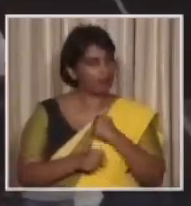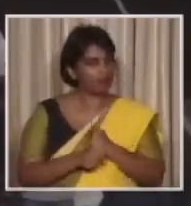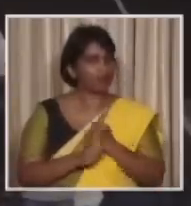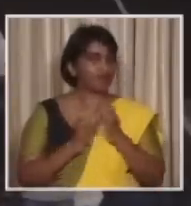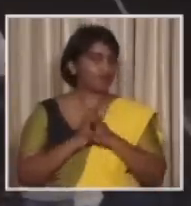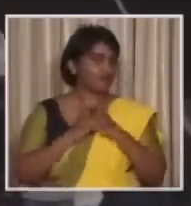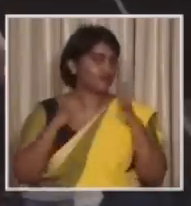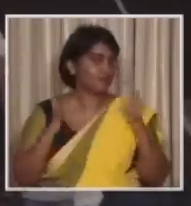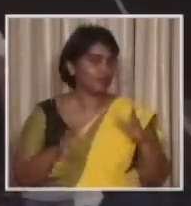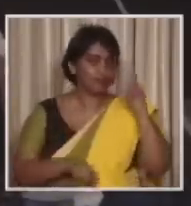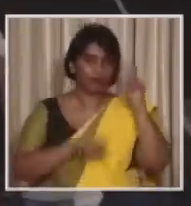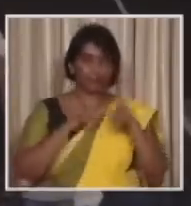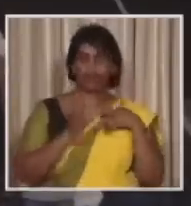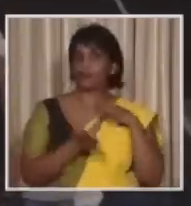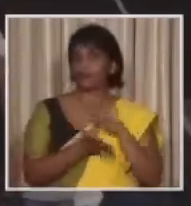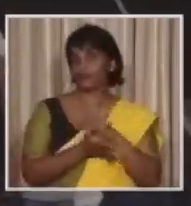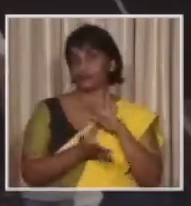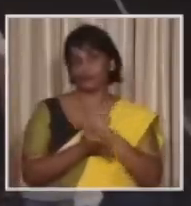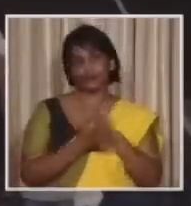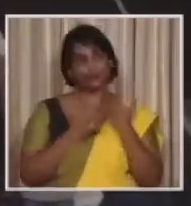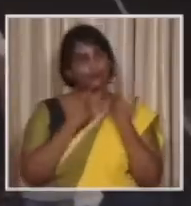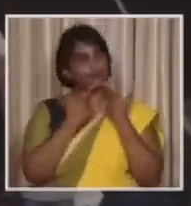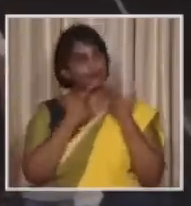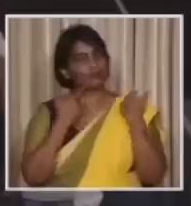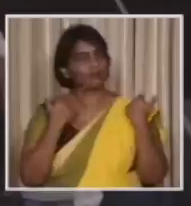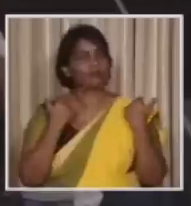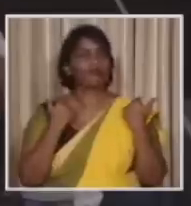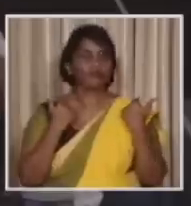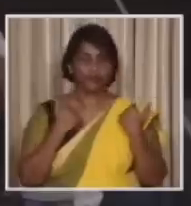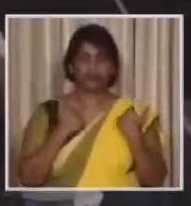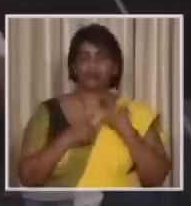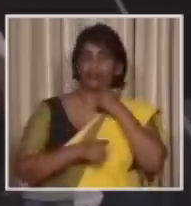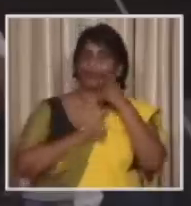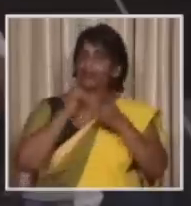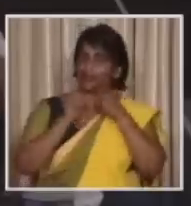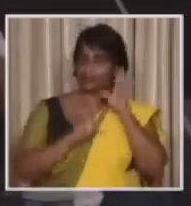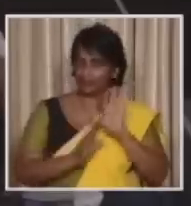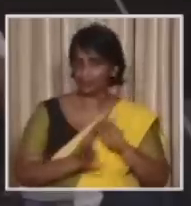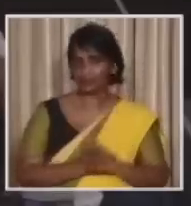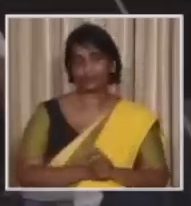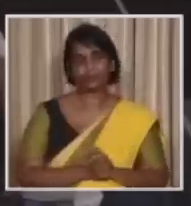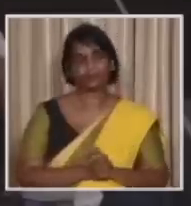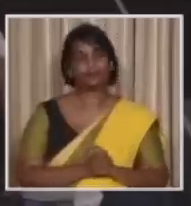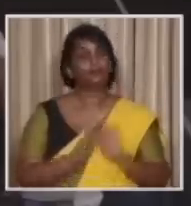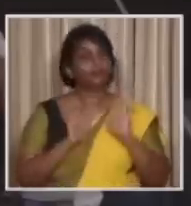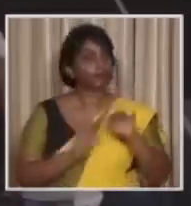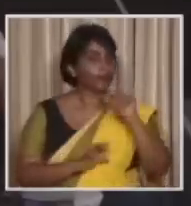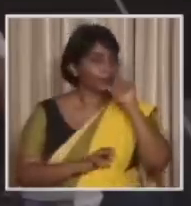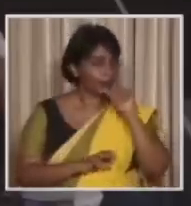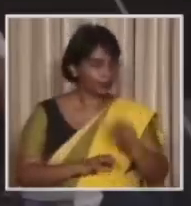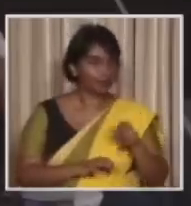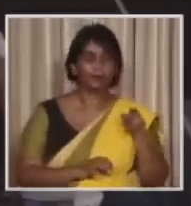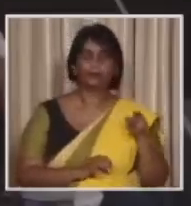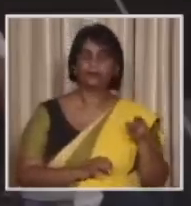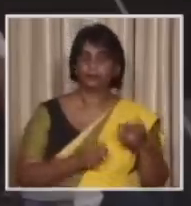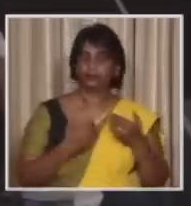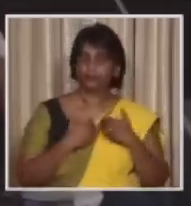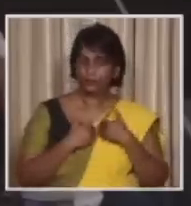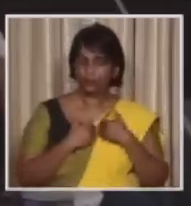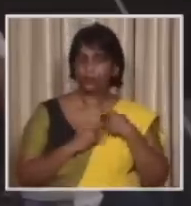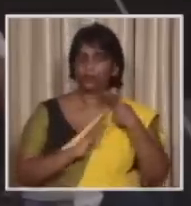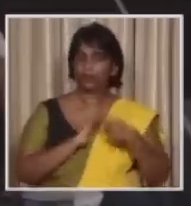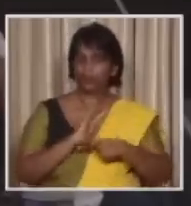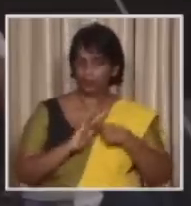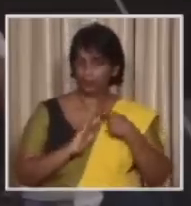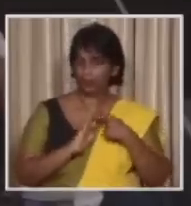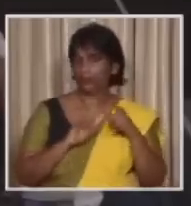අය ඒ ගැන සතුටෙන් උද්දාමයෙන් පුරසාරම් දොඩනවා නමුත් ඇත්ත ගත්තොත් අපි රටක්